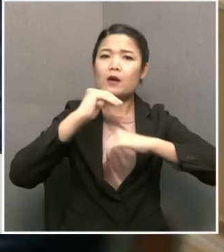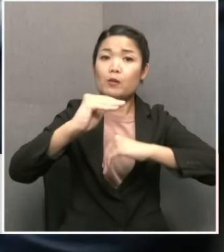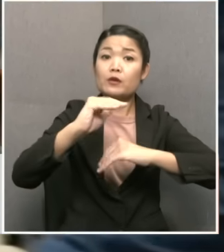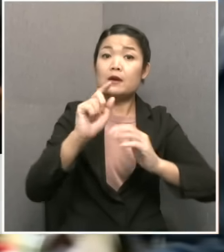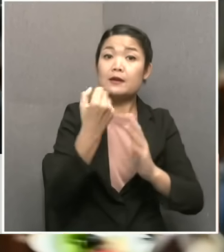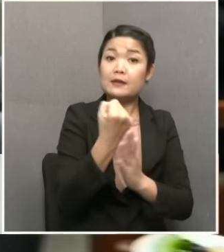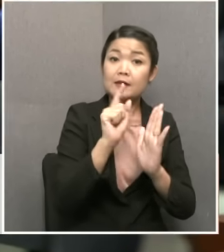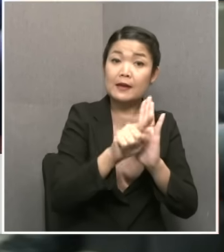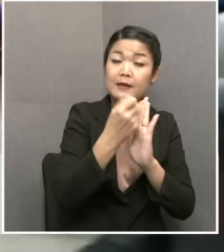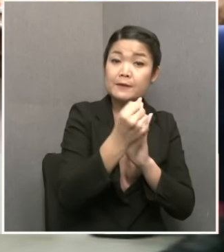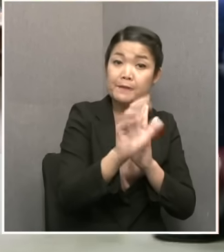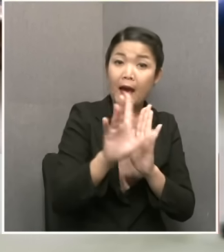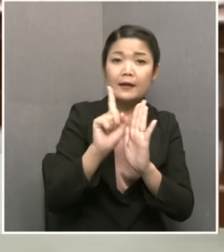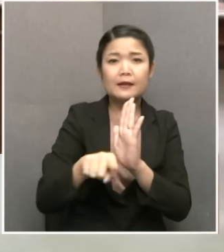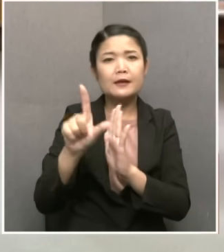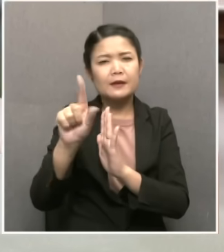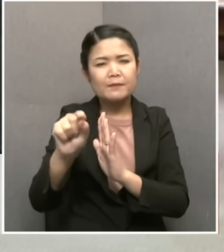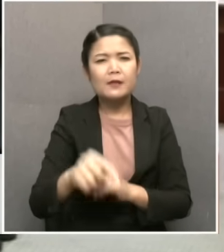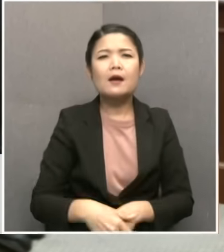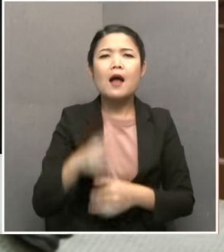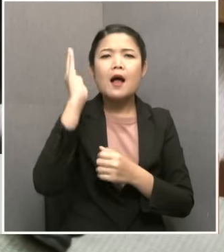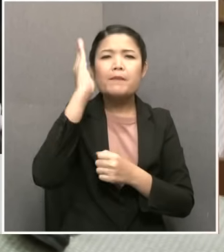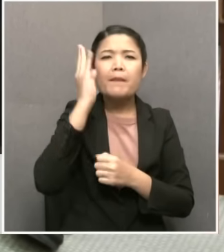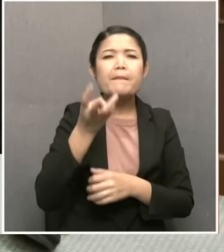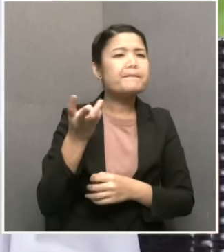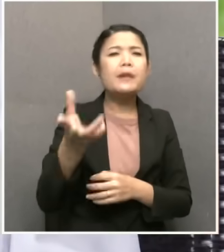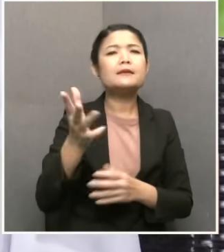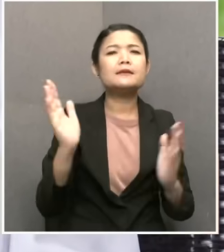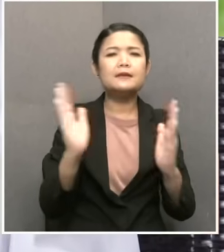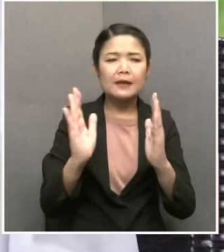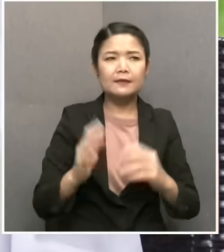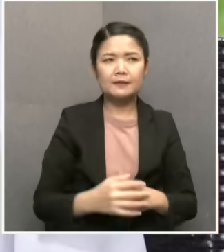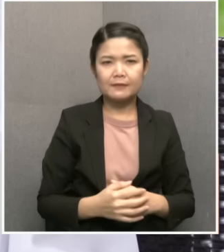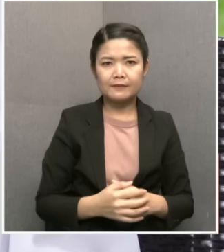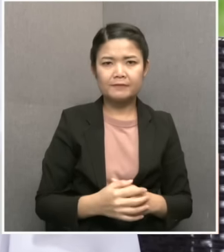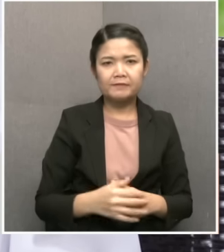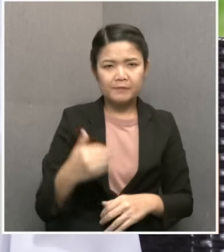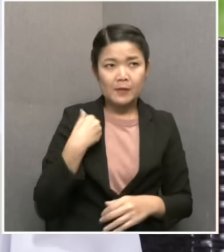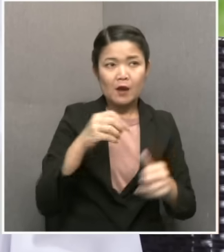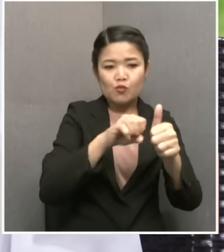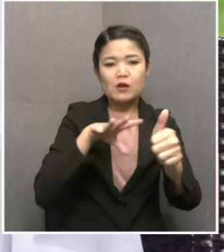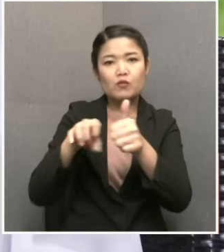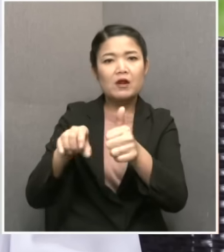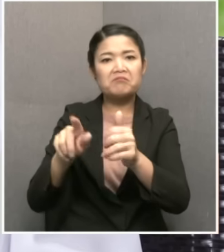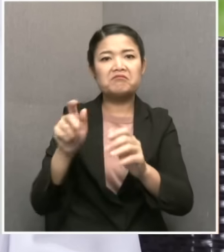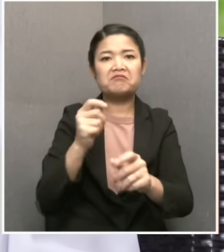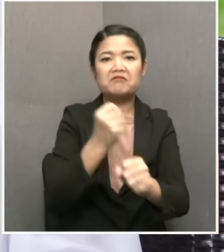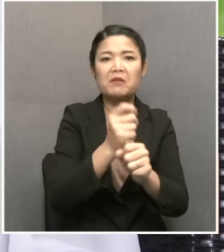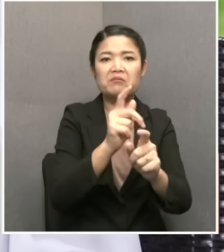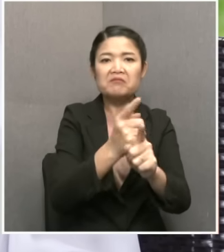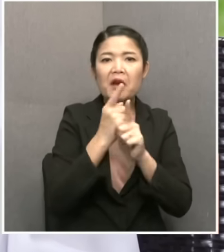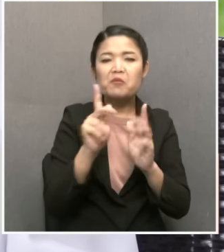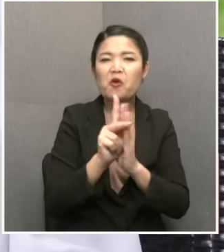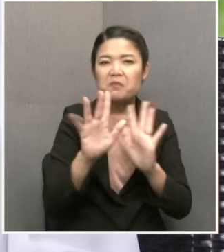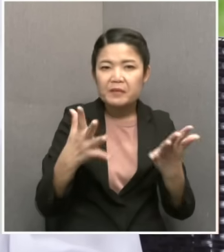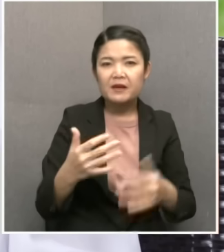20นาทีเนี่ยตามหลักการแล้วมันก็สั้นๆนะ แป๊บเดียว แป๊บเดียวนะ แป๊บเดียวครับแต่ก็มีหลายผู้นำไม่ทำตามกติกาก็ธรรมด า ผู้น